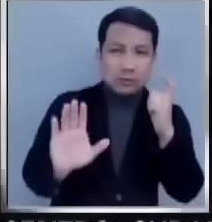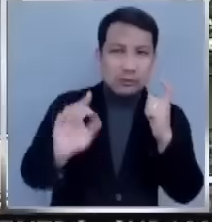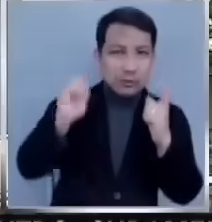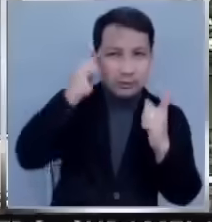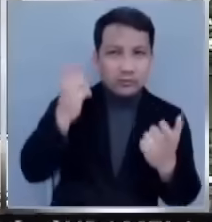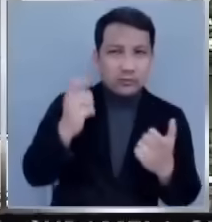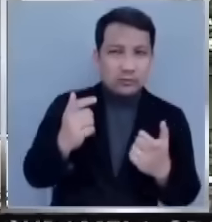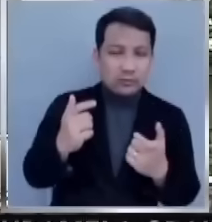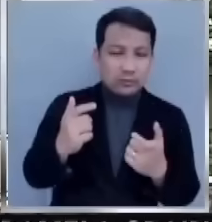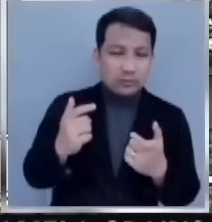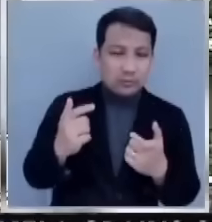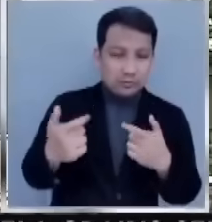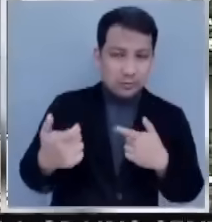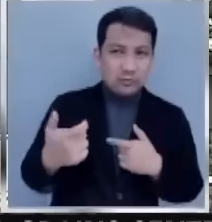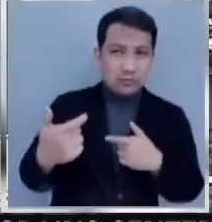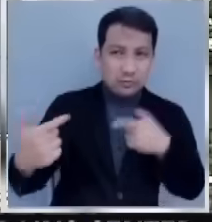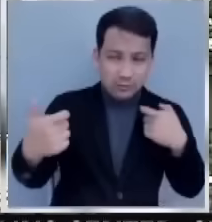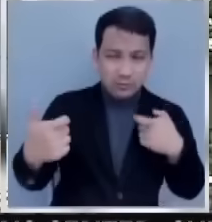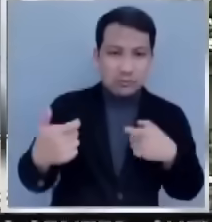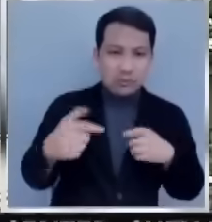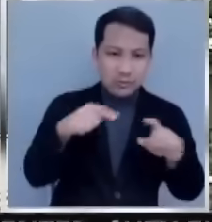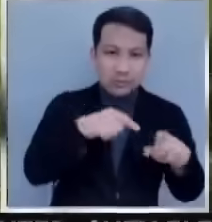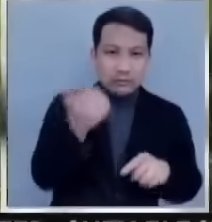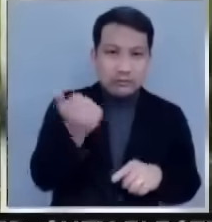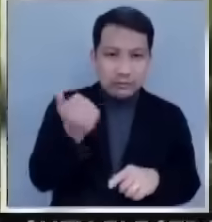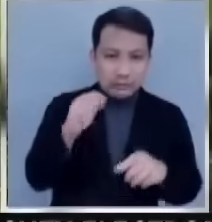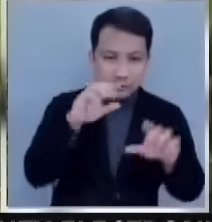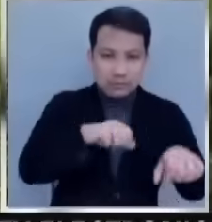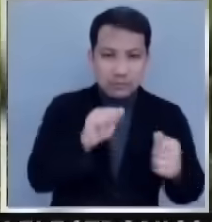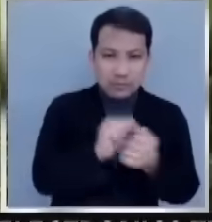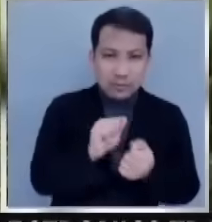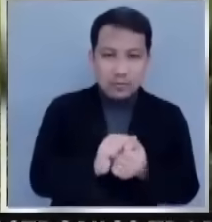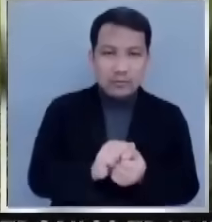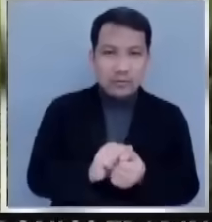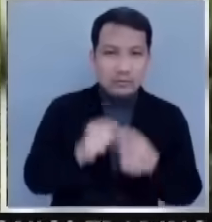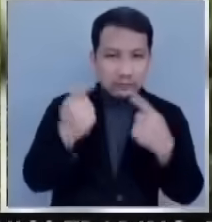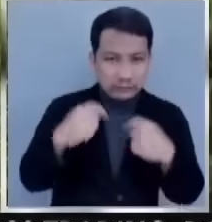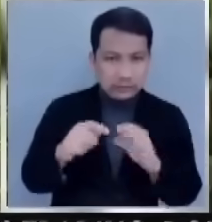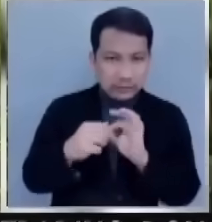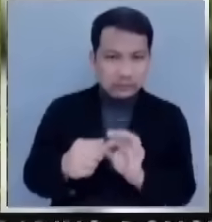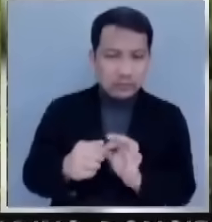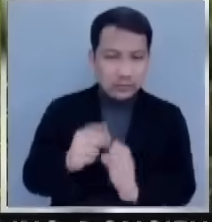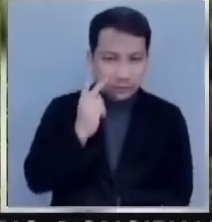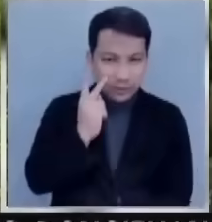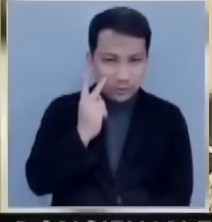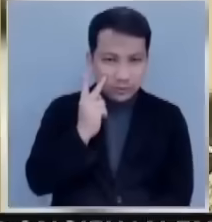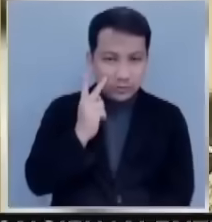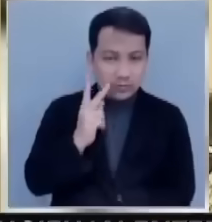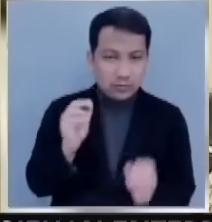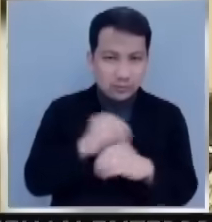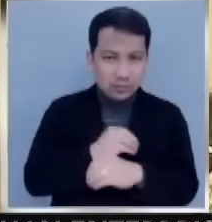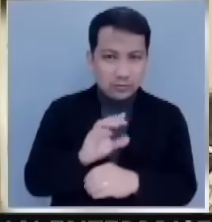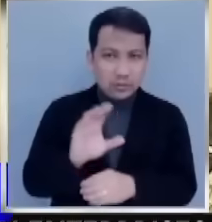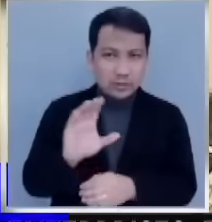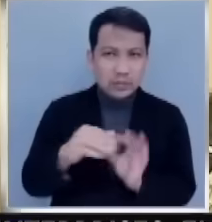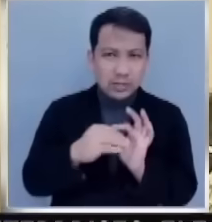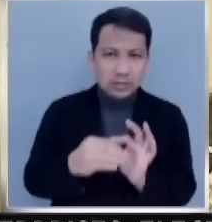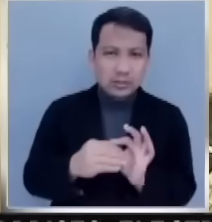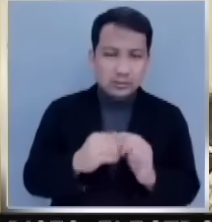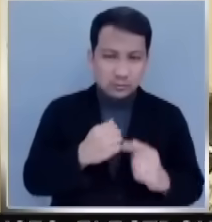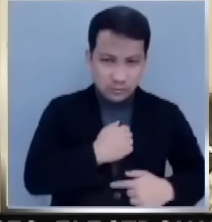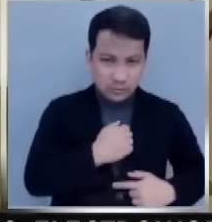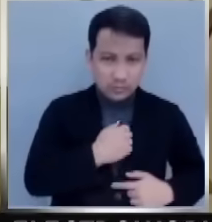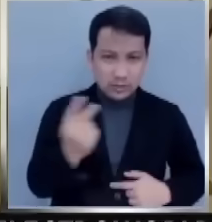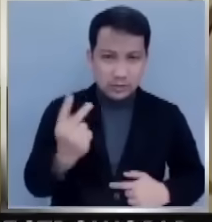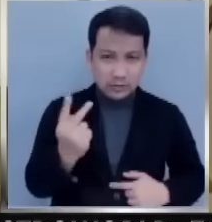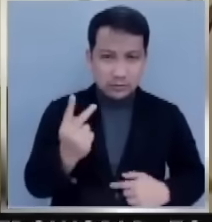ako. Hinahanap pa ng pulisya ang iba pa nilang kasama. Sinusubukan din naming puntahan ang mga opisina ng subdivision pero walang tao sa dalawang